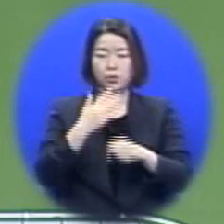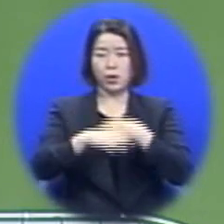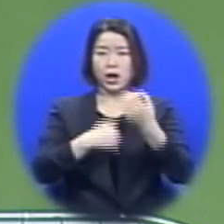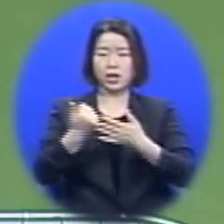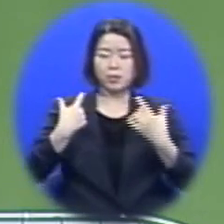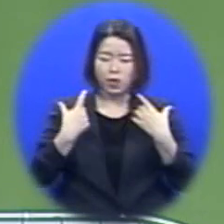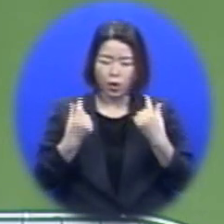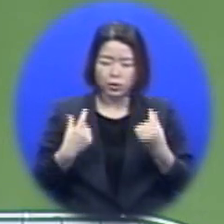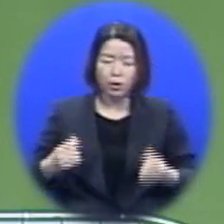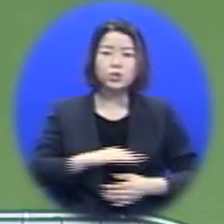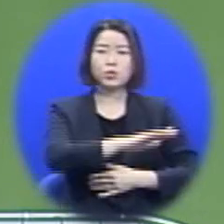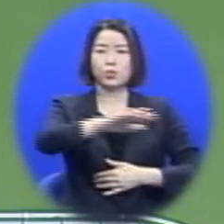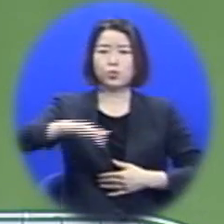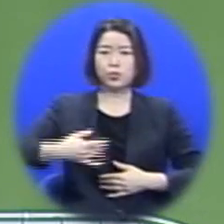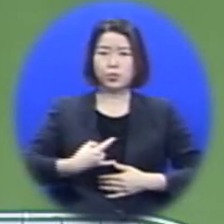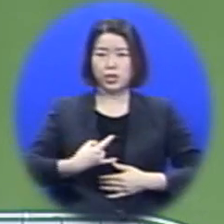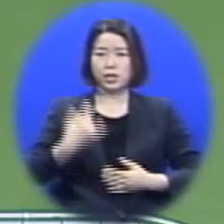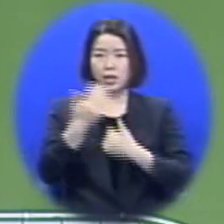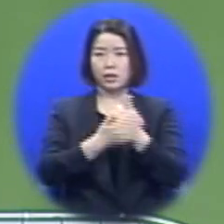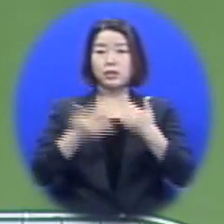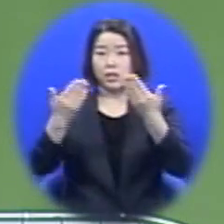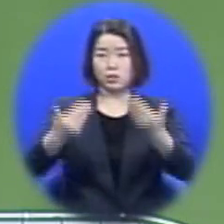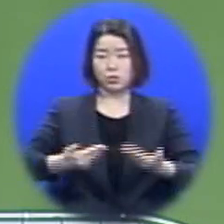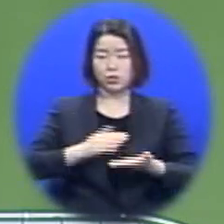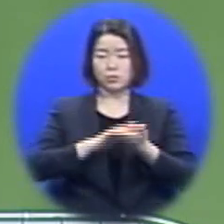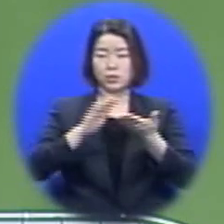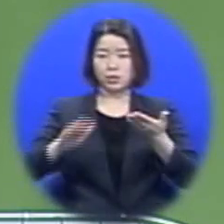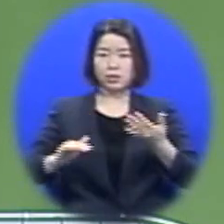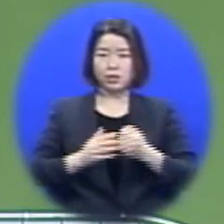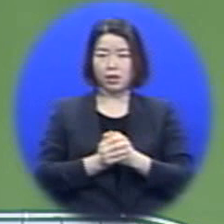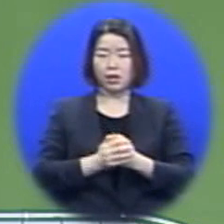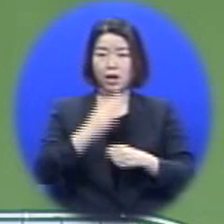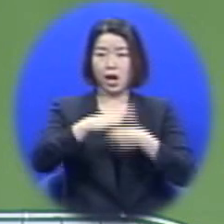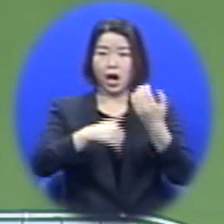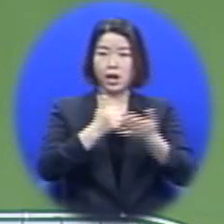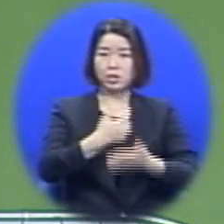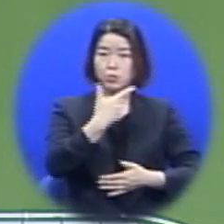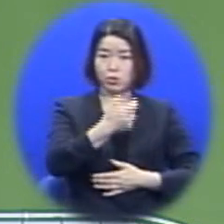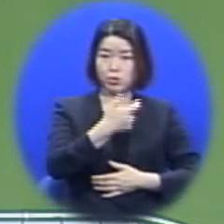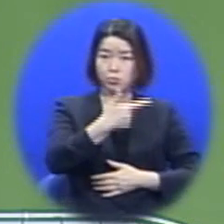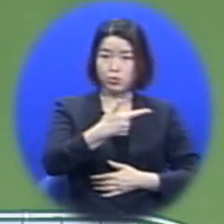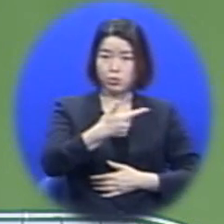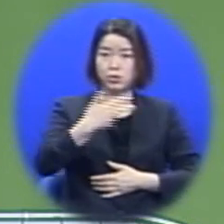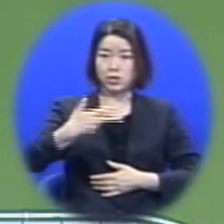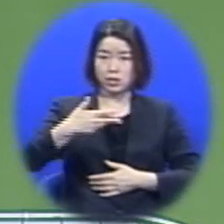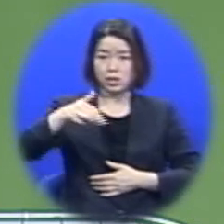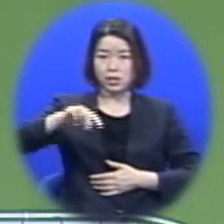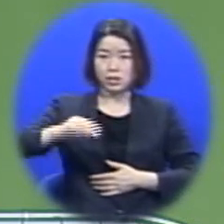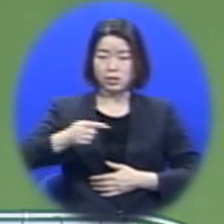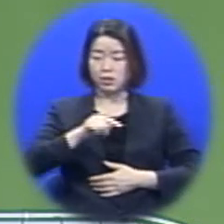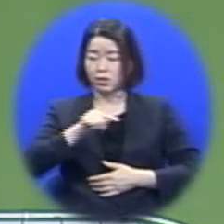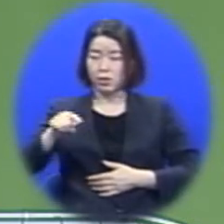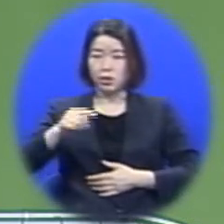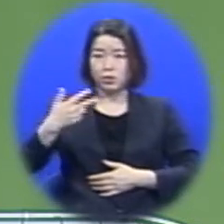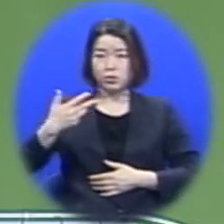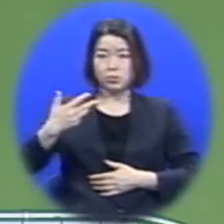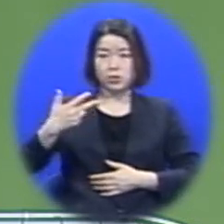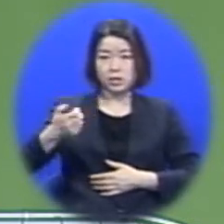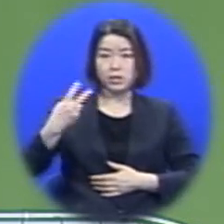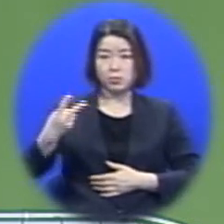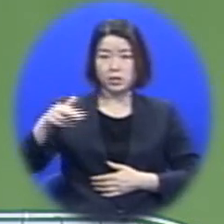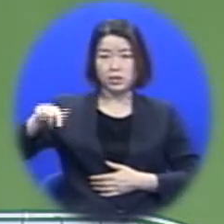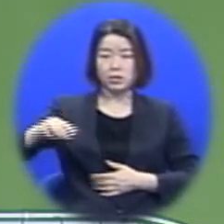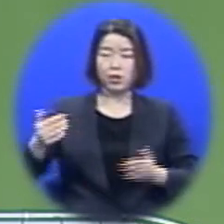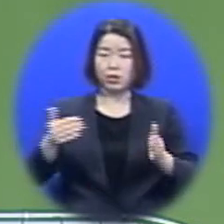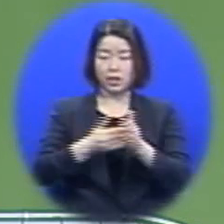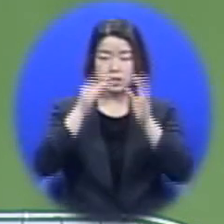우리에게 은혜로우십니다. 하나님이 66절에서 67절에서 72절까지에 보면은